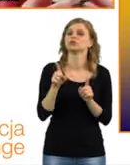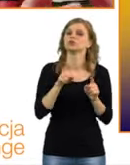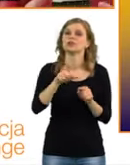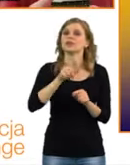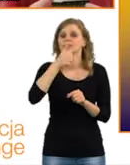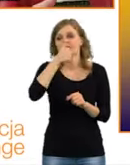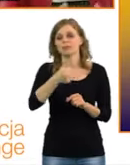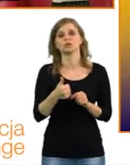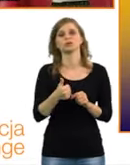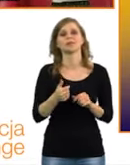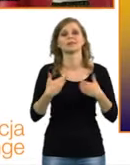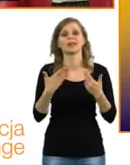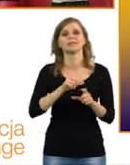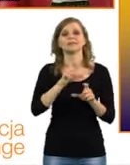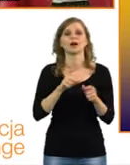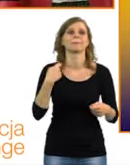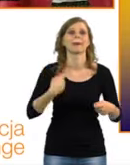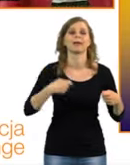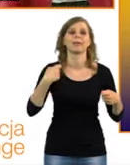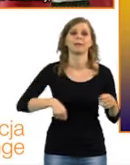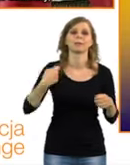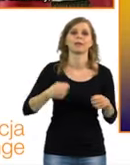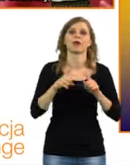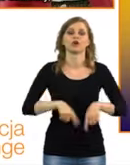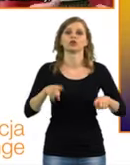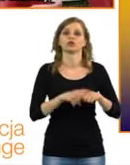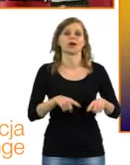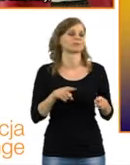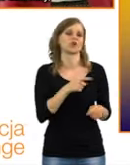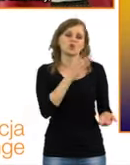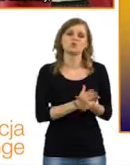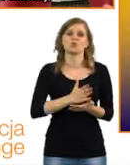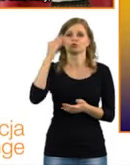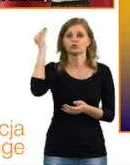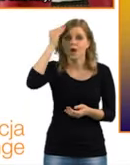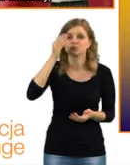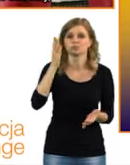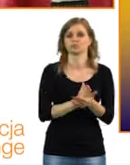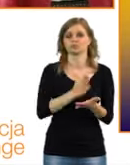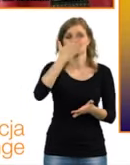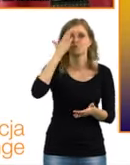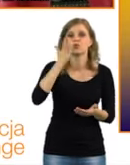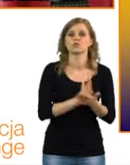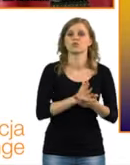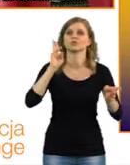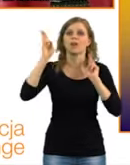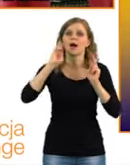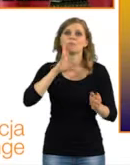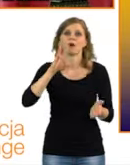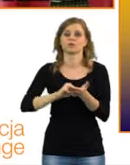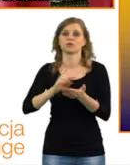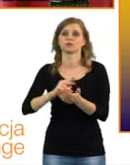nie można nadawać cały czas bębenka, ponieważ się nauczyło, zareagowało i dwa